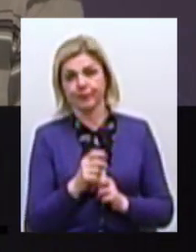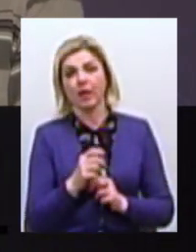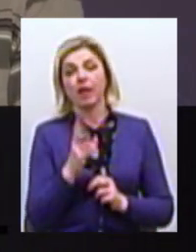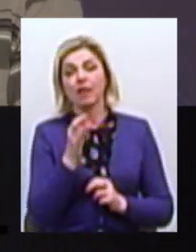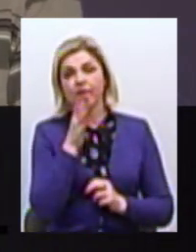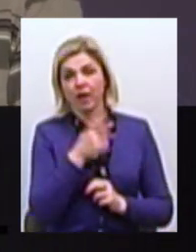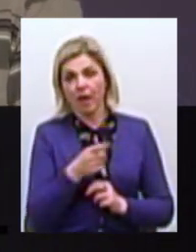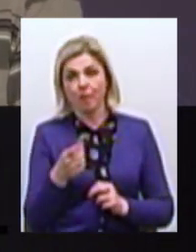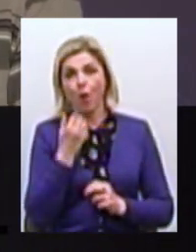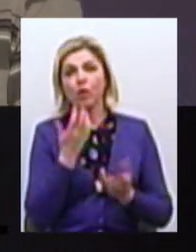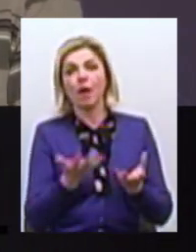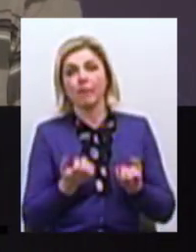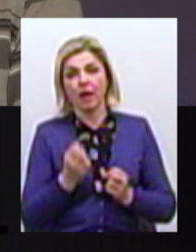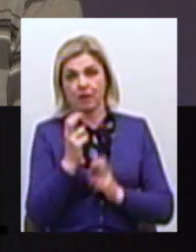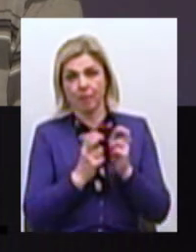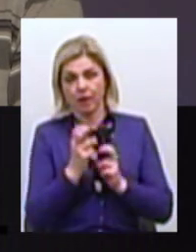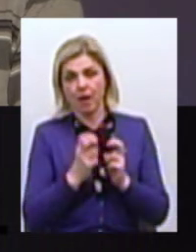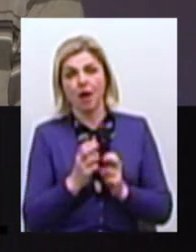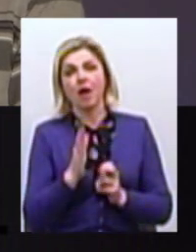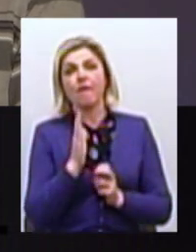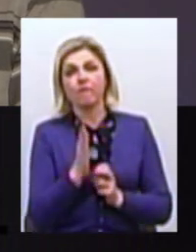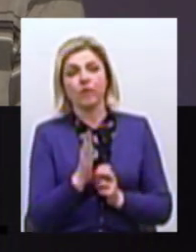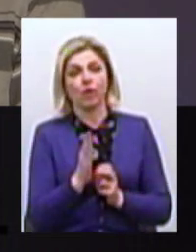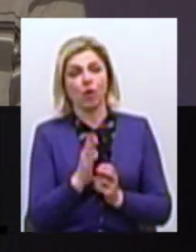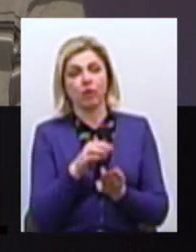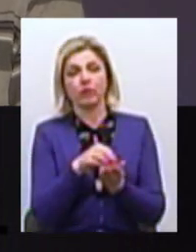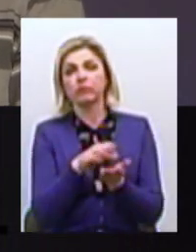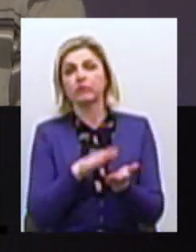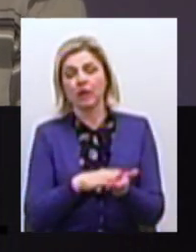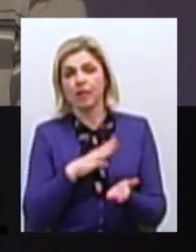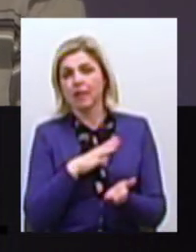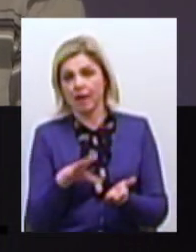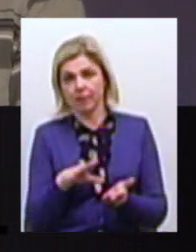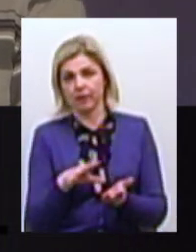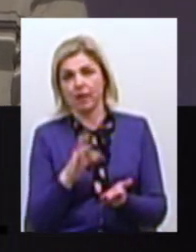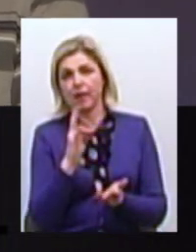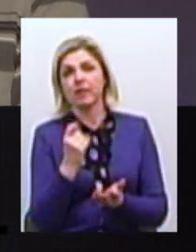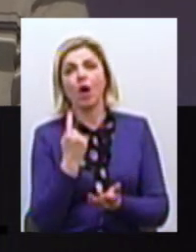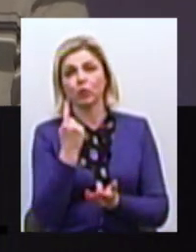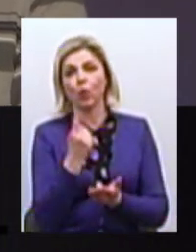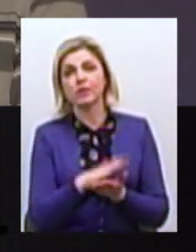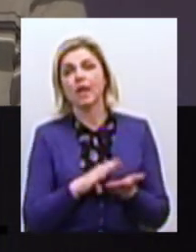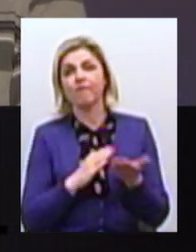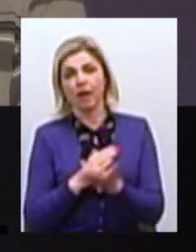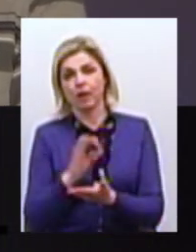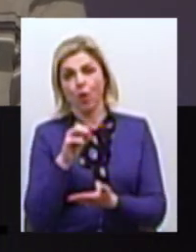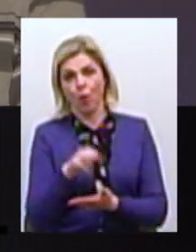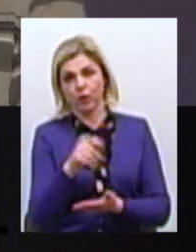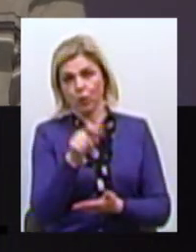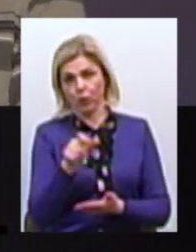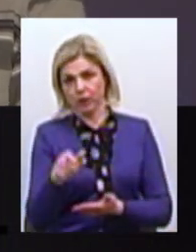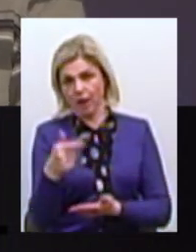предприятие, получается, у нас во входящих не было фактически зарегистрировано практически ни одного заявления граждан о том,